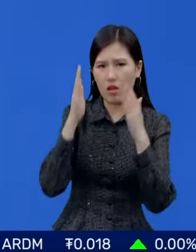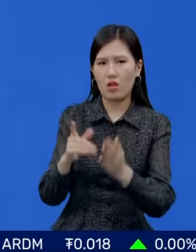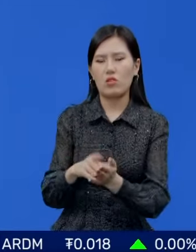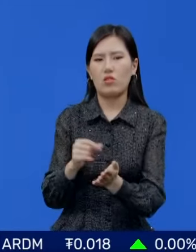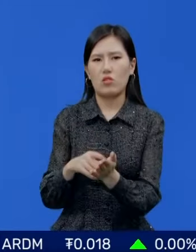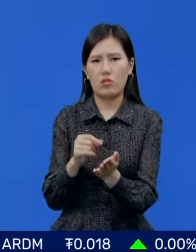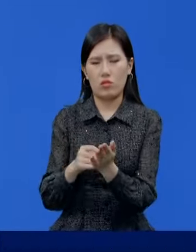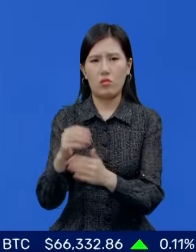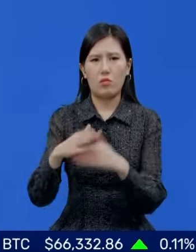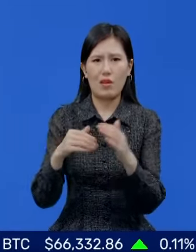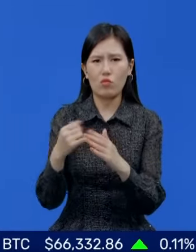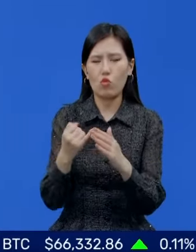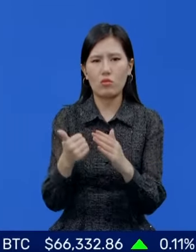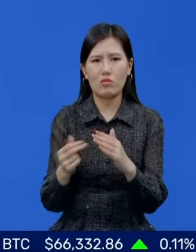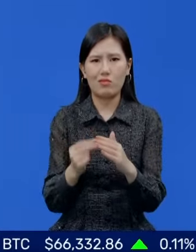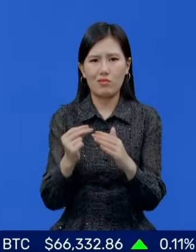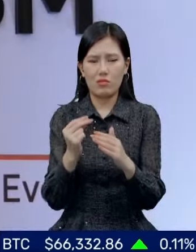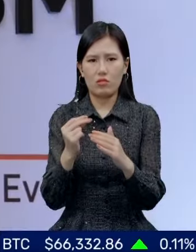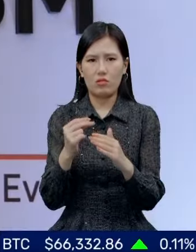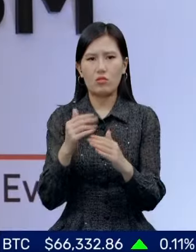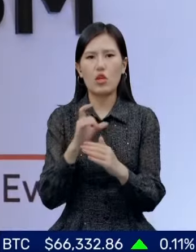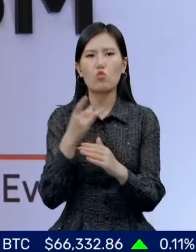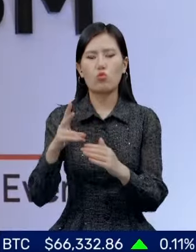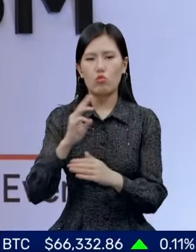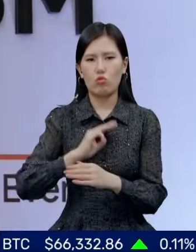ногоон үйлдвэрлэлийн талаар хэлэлцлээ.